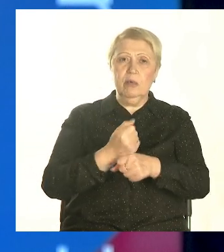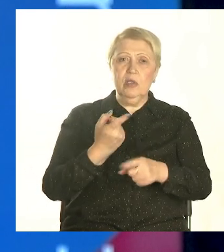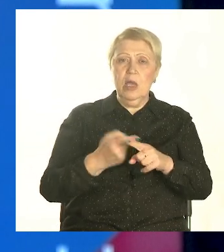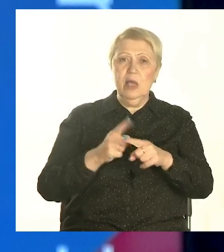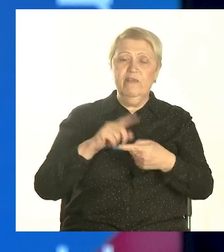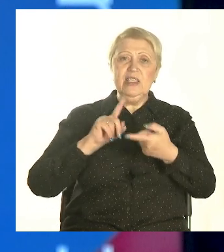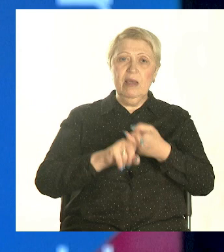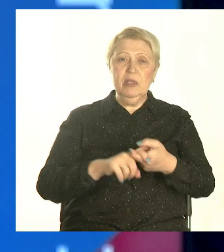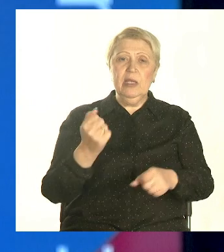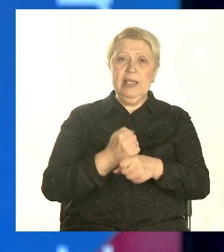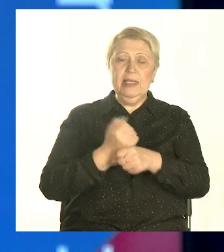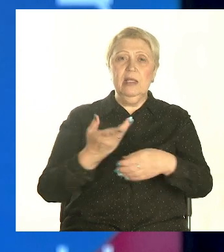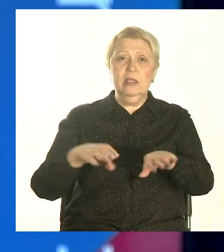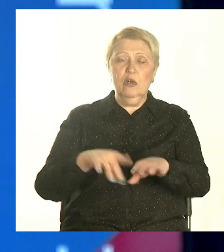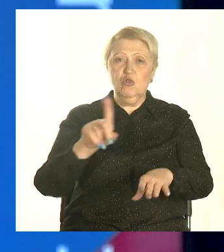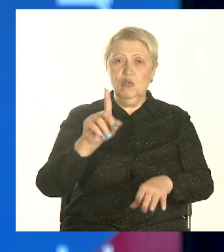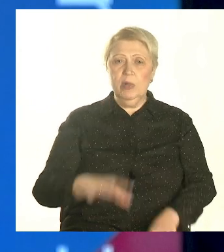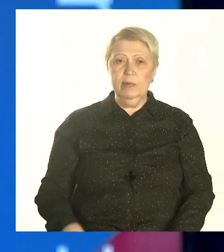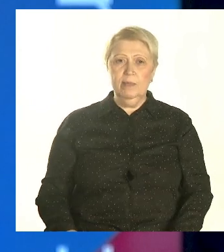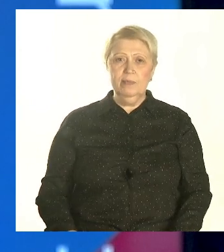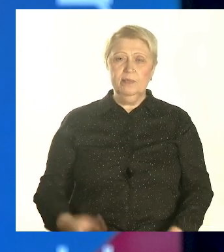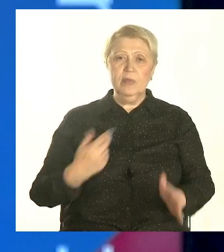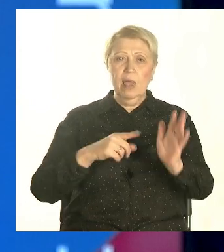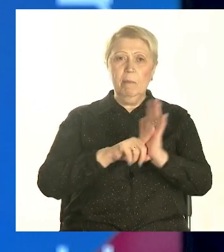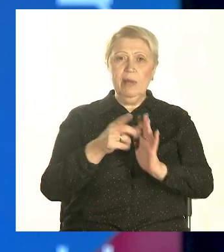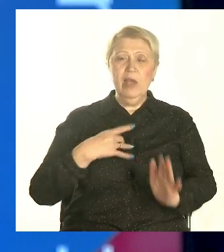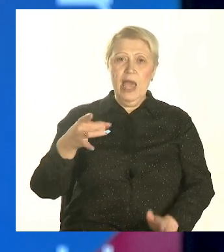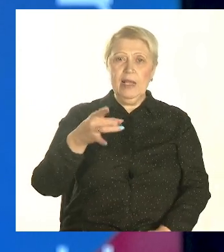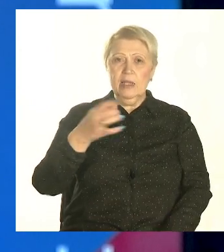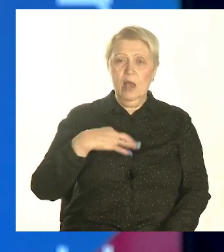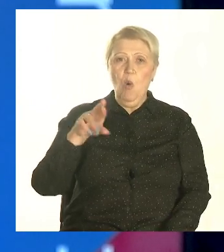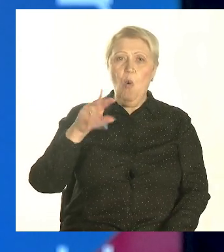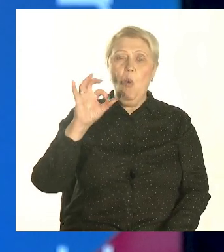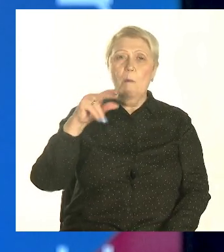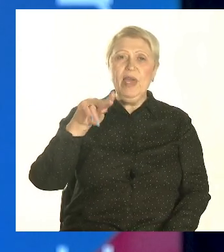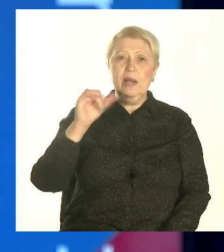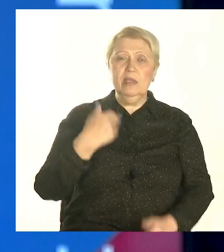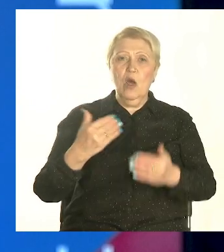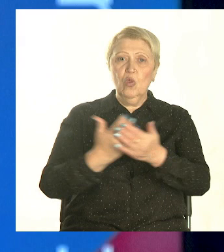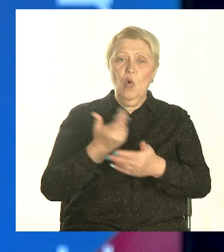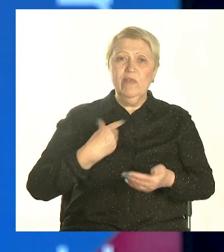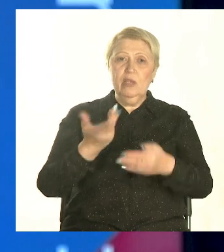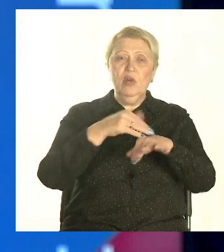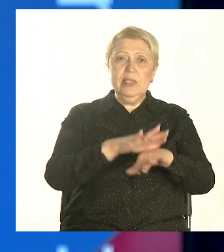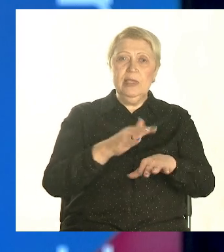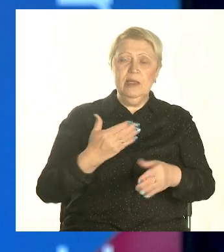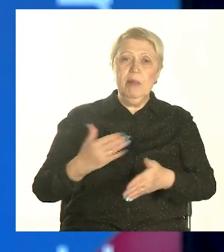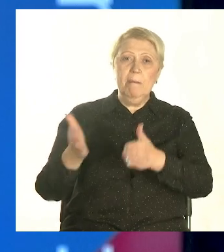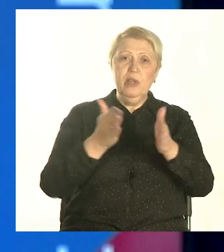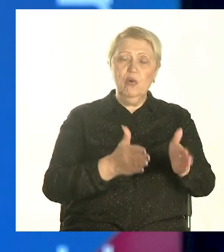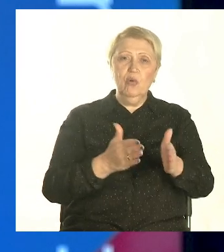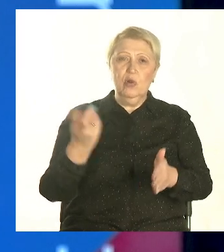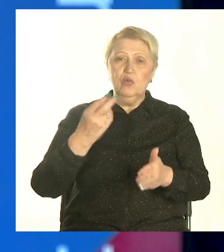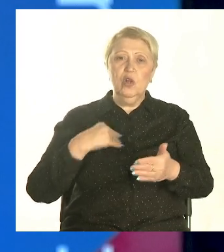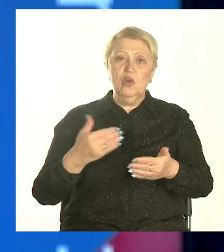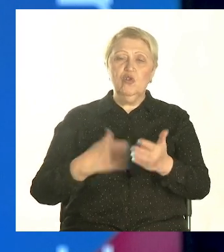взаимодействие, сделать так, чтобы появление регионального оператора и переход на новую систему обращения с отходами помог